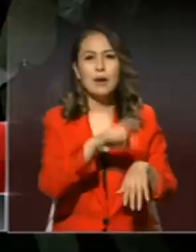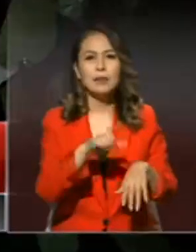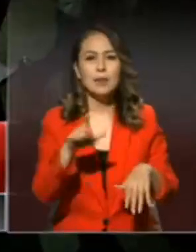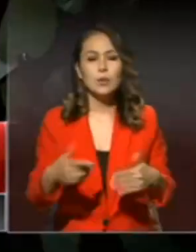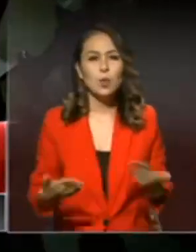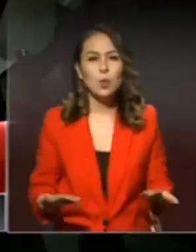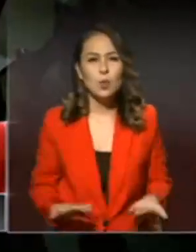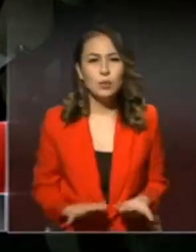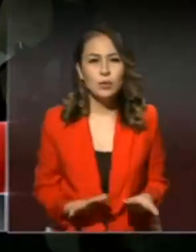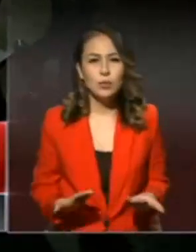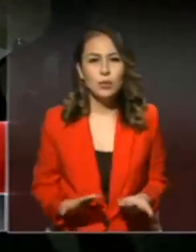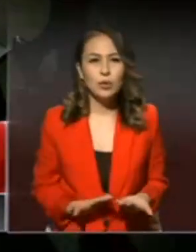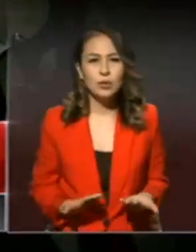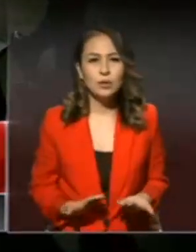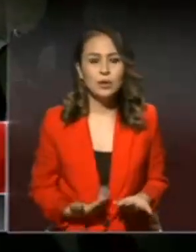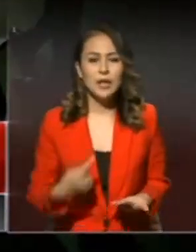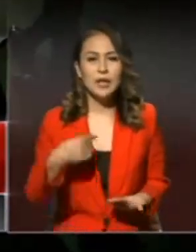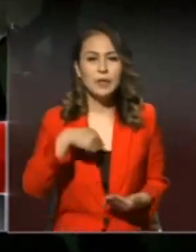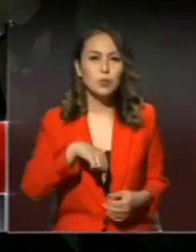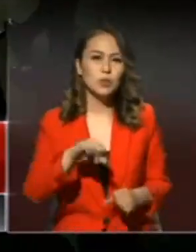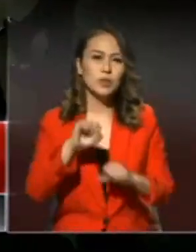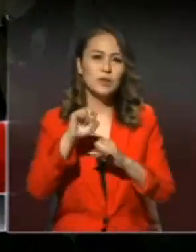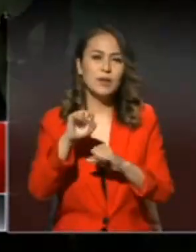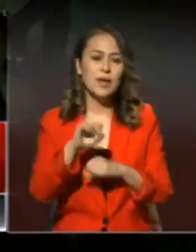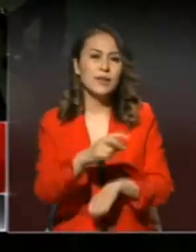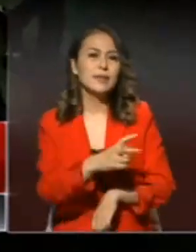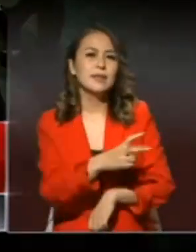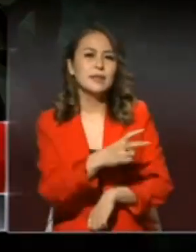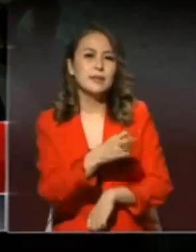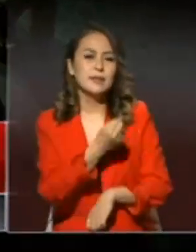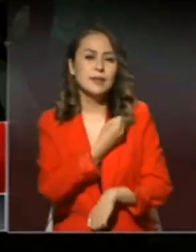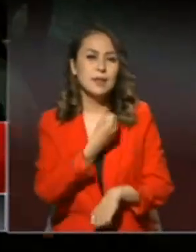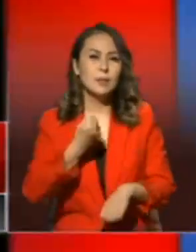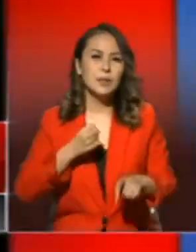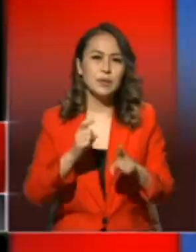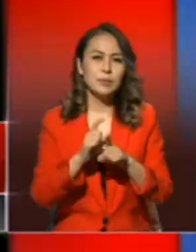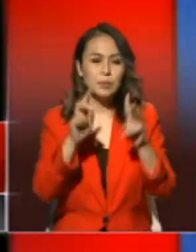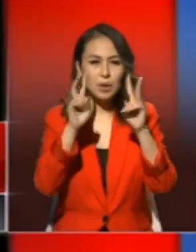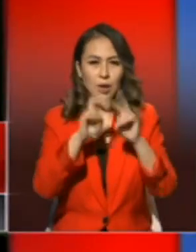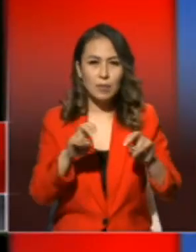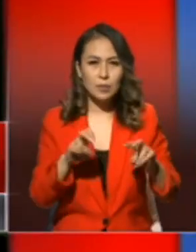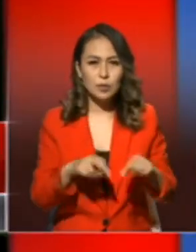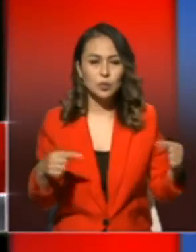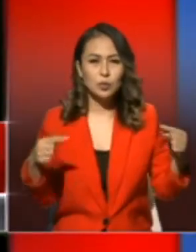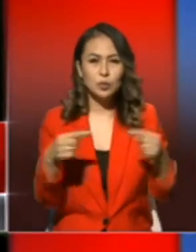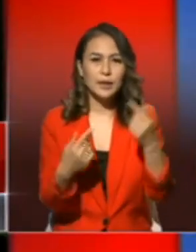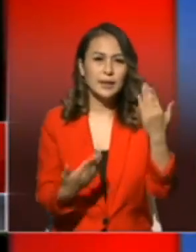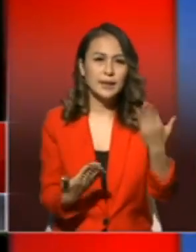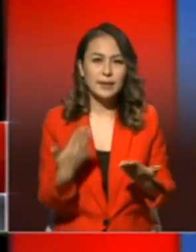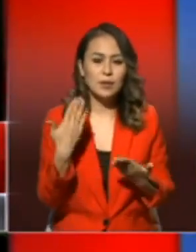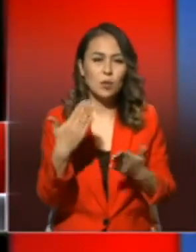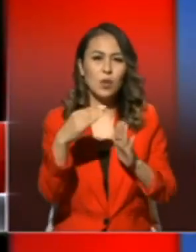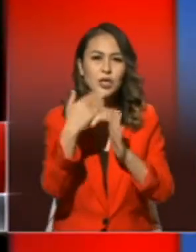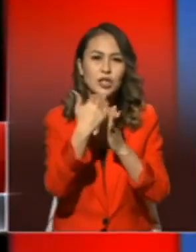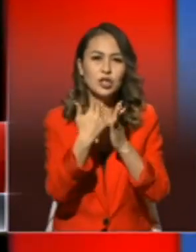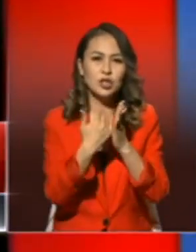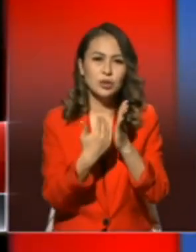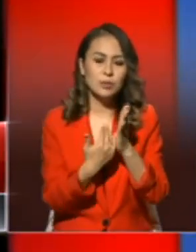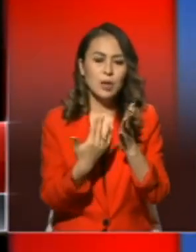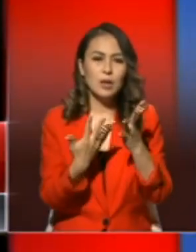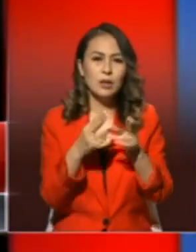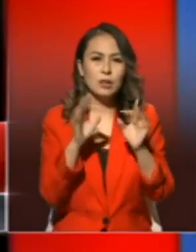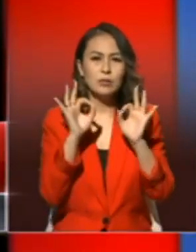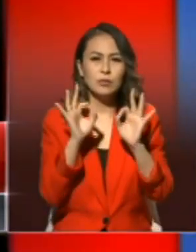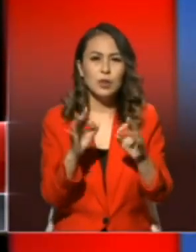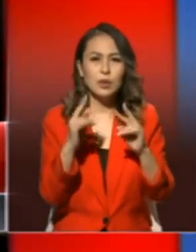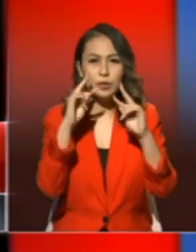өмір бойы иммуносупрессиялық терапия қабылдайды, дәрілерді қабылдау керек. Сол кезде егер сол режимін дұрыс сақтамаса,